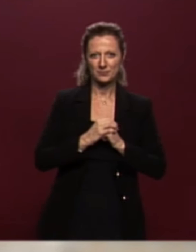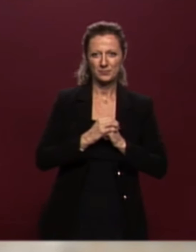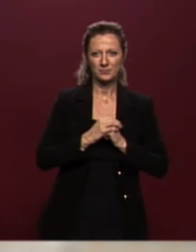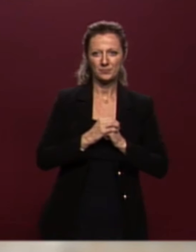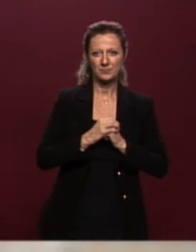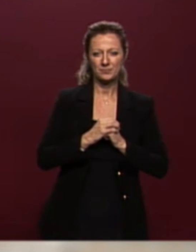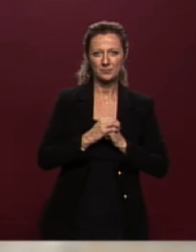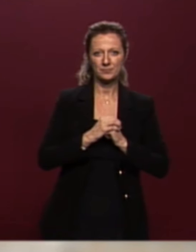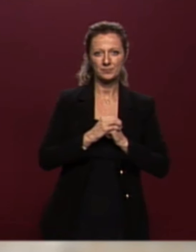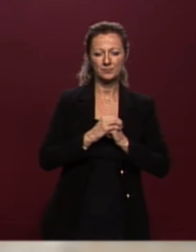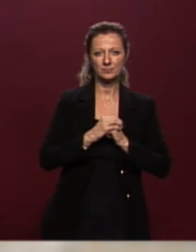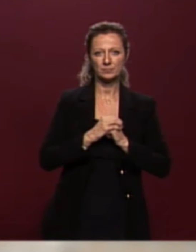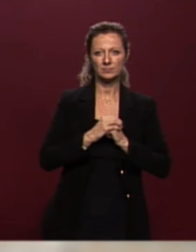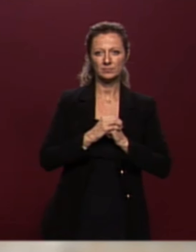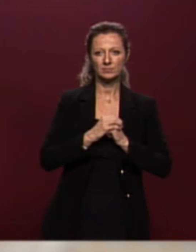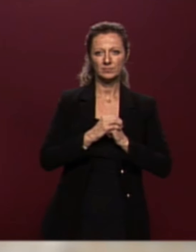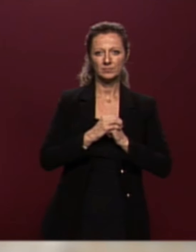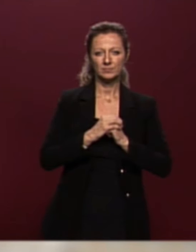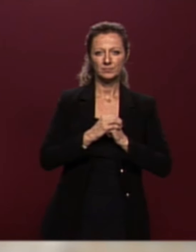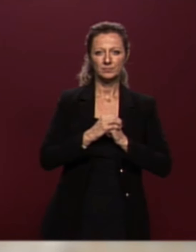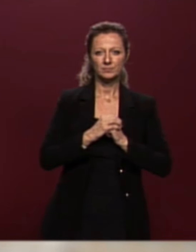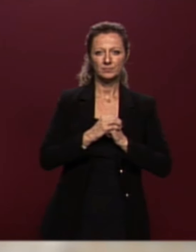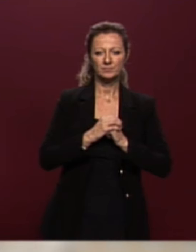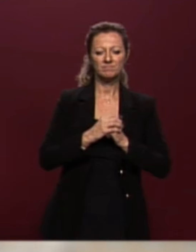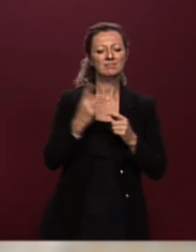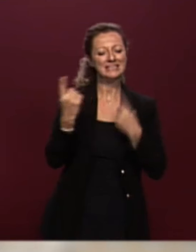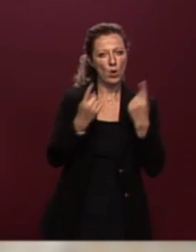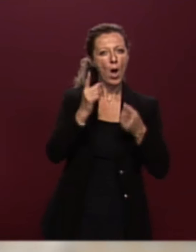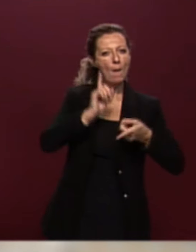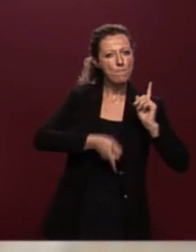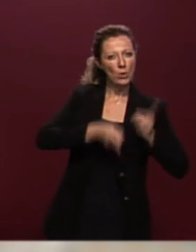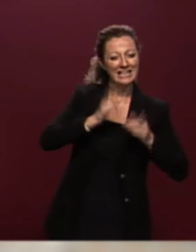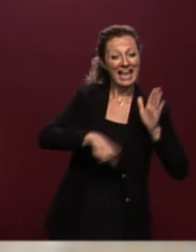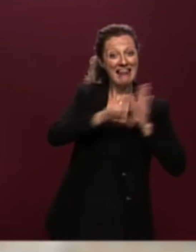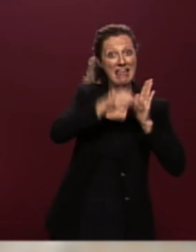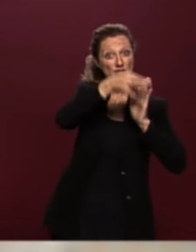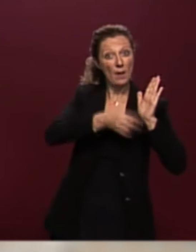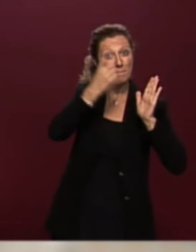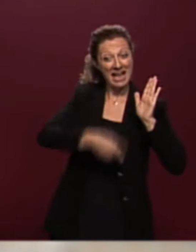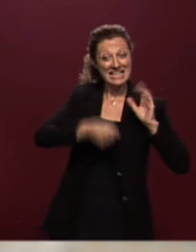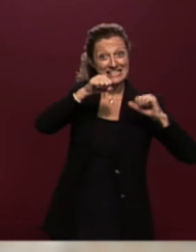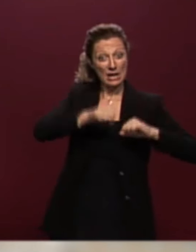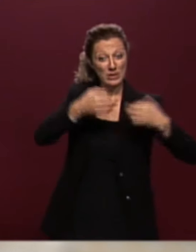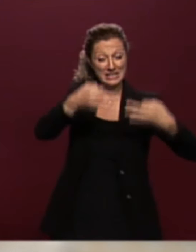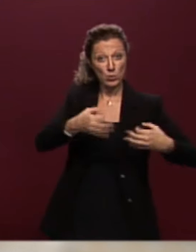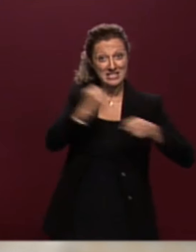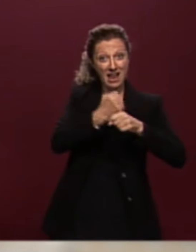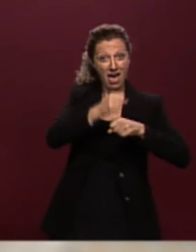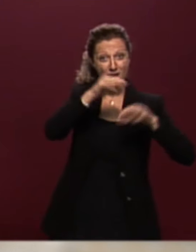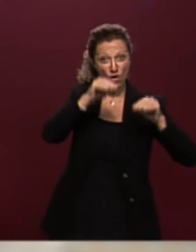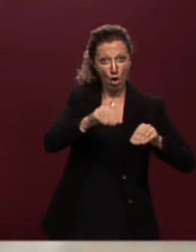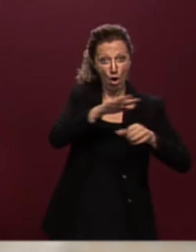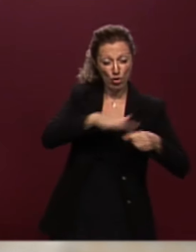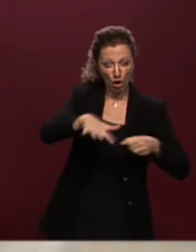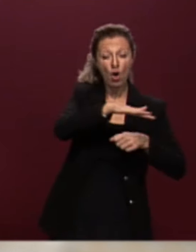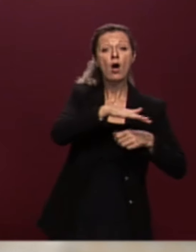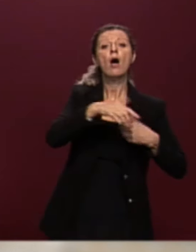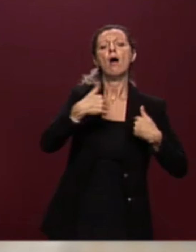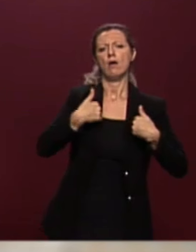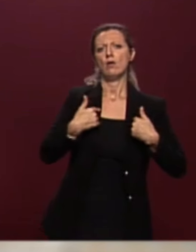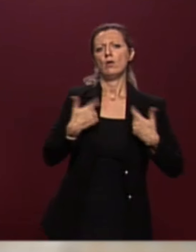Sul versante delle politiche e legislazione per la salute e sicurezza sul lavoro